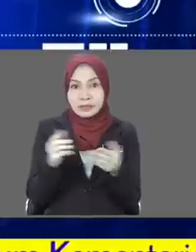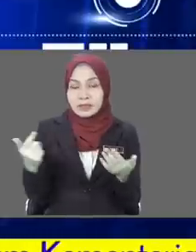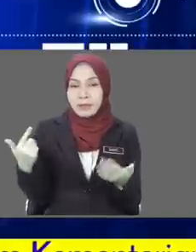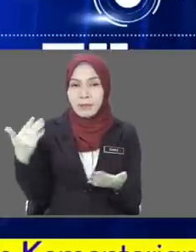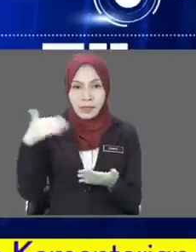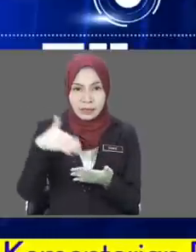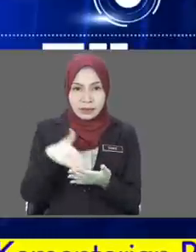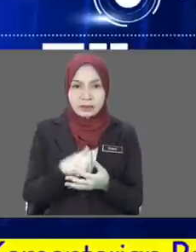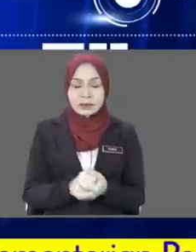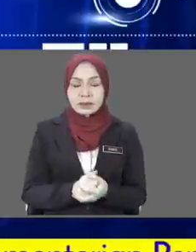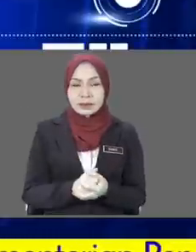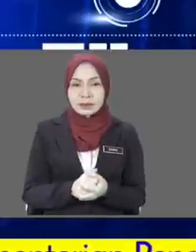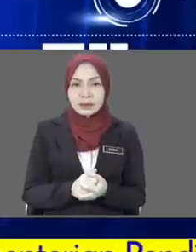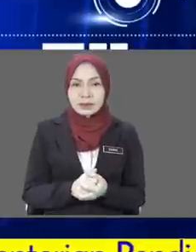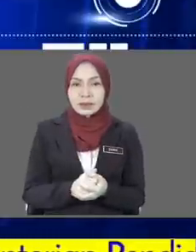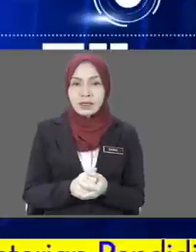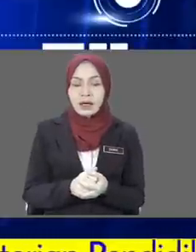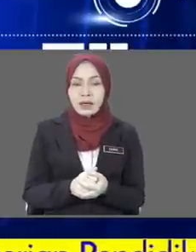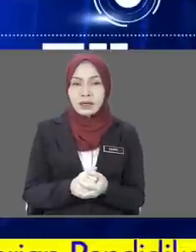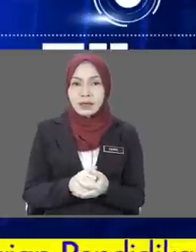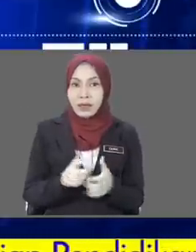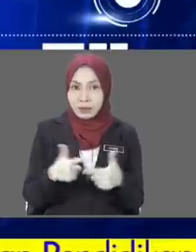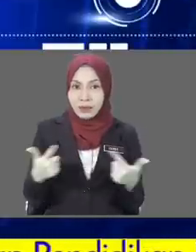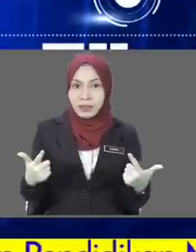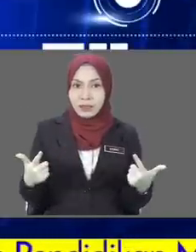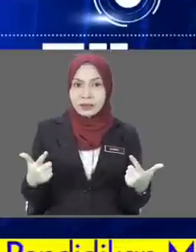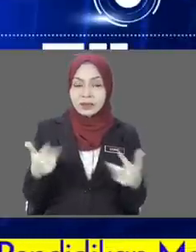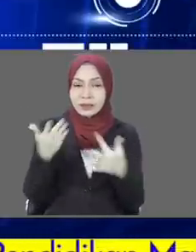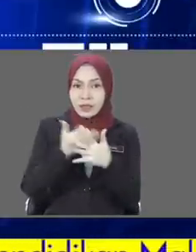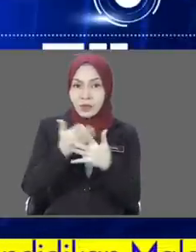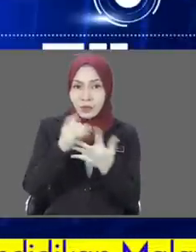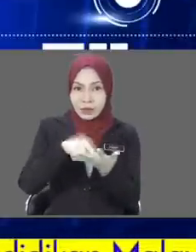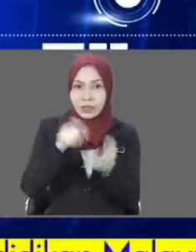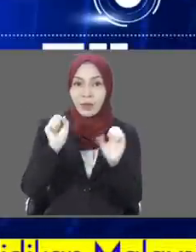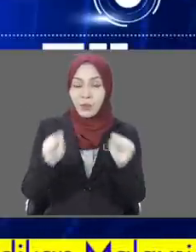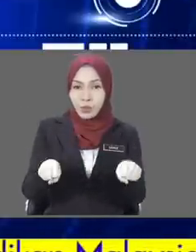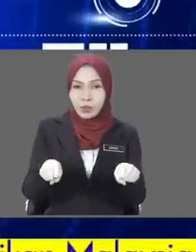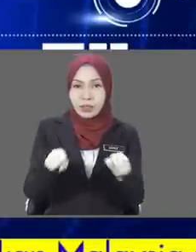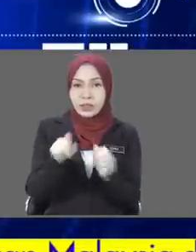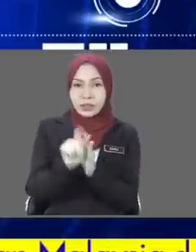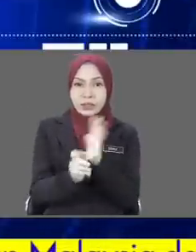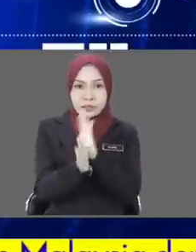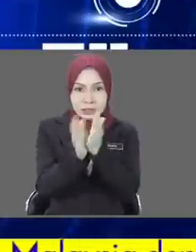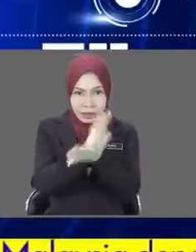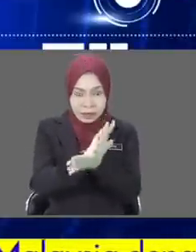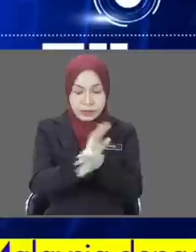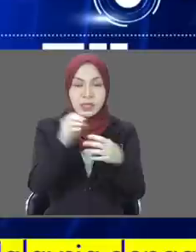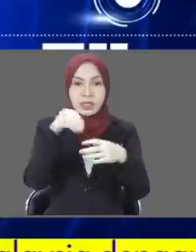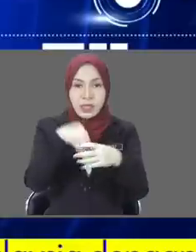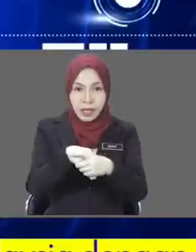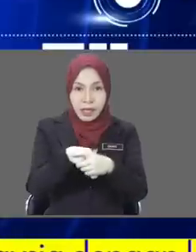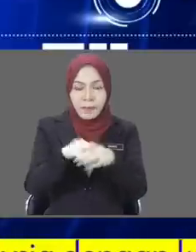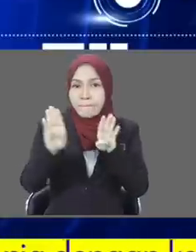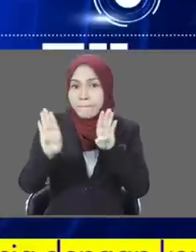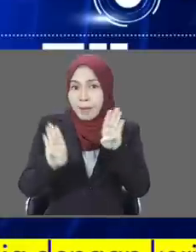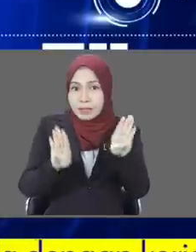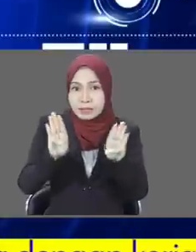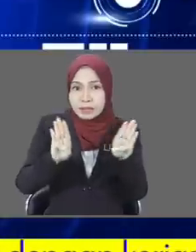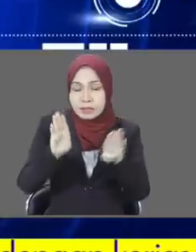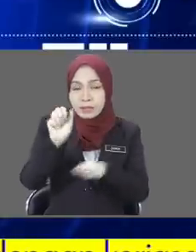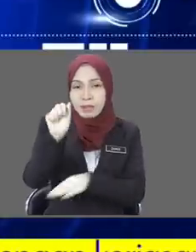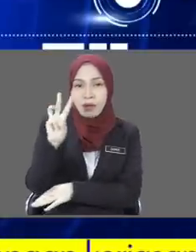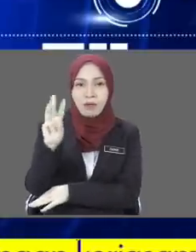gangguan seksual ini boleh berlaku kepada seseorang yang menggunakan kendaraan awam malah pekara yang paling